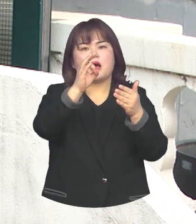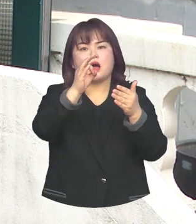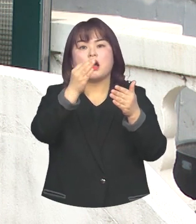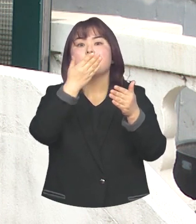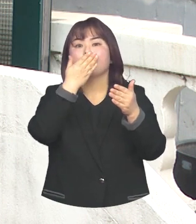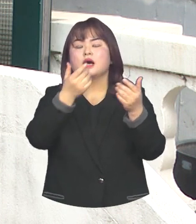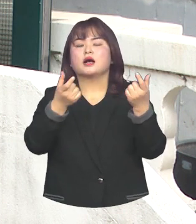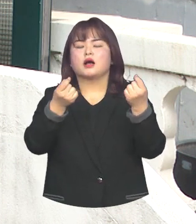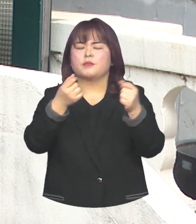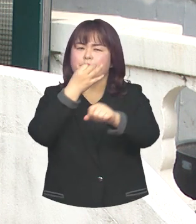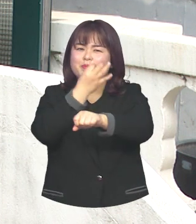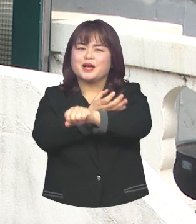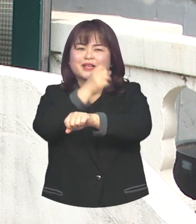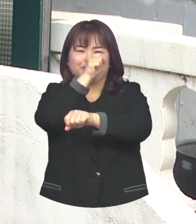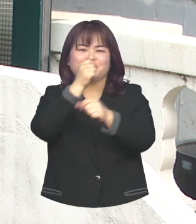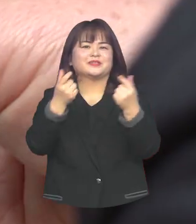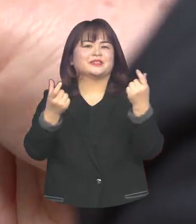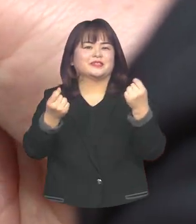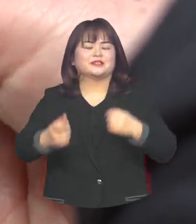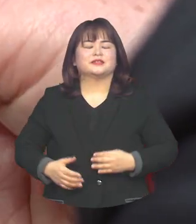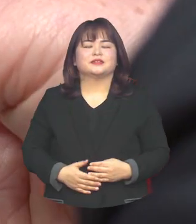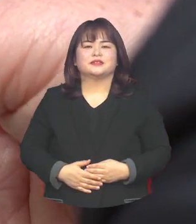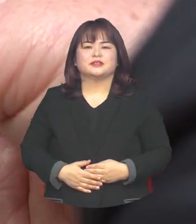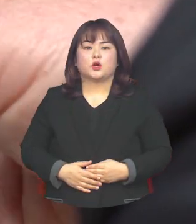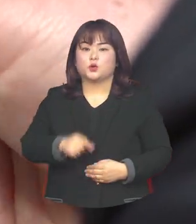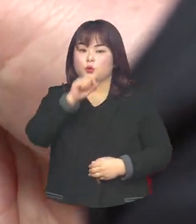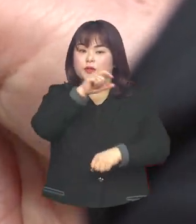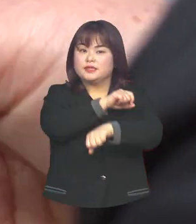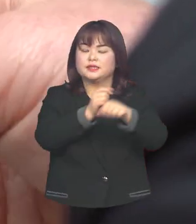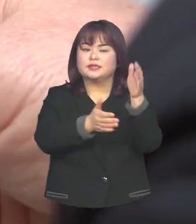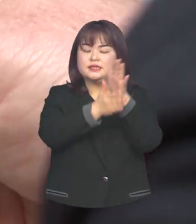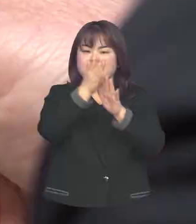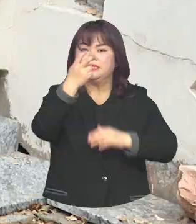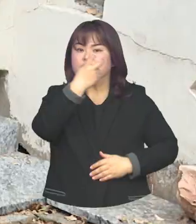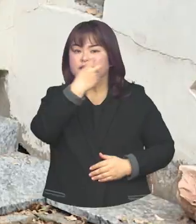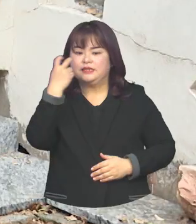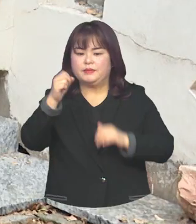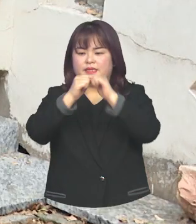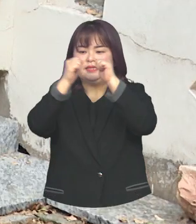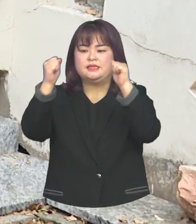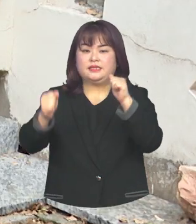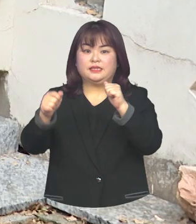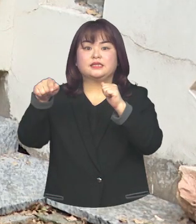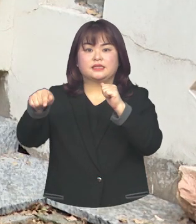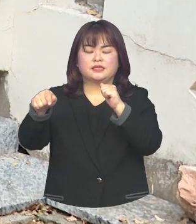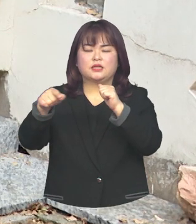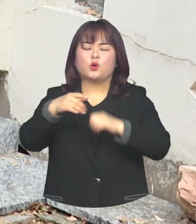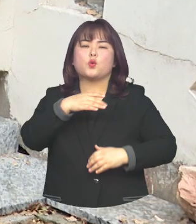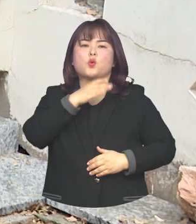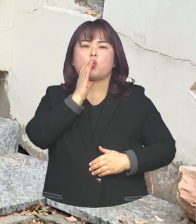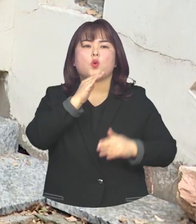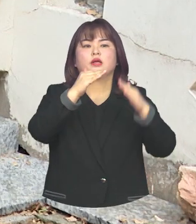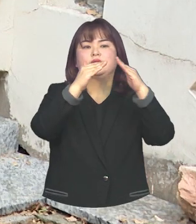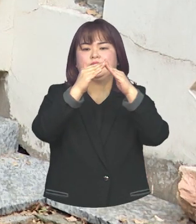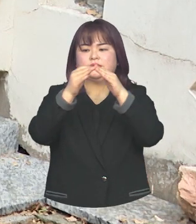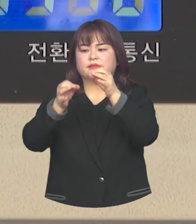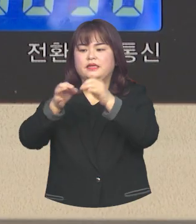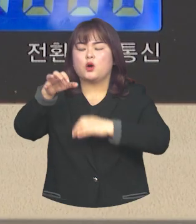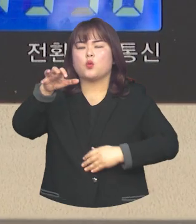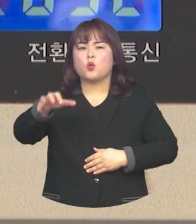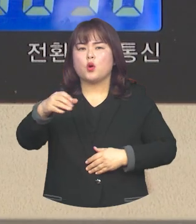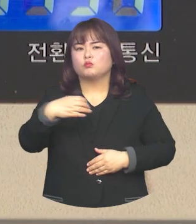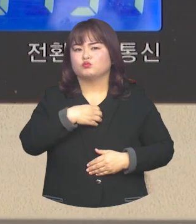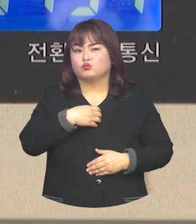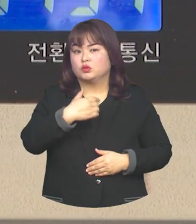수가 있으니까 그게 편리한 것 같아요. 용인특례시는 스마트 전력 모니터링 시스템이 노후 주택이나 상가 등의